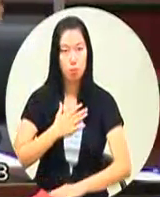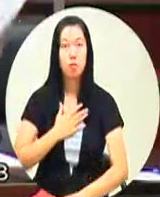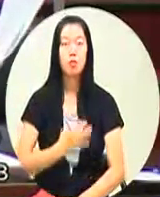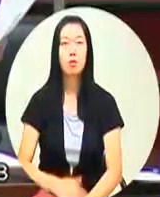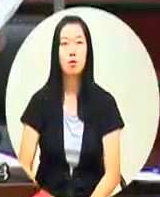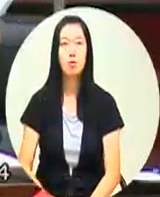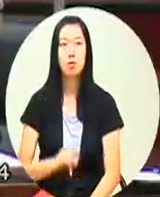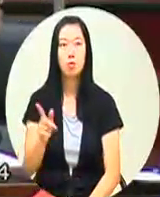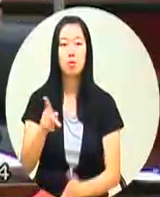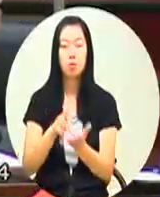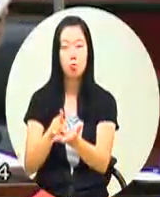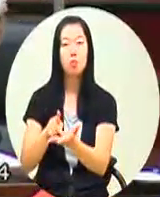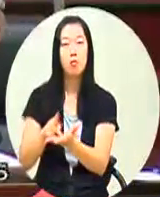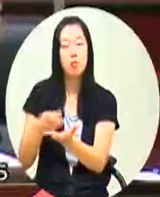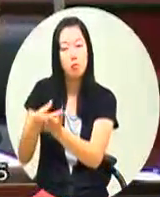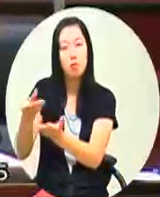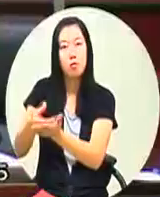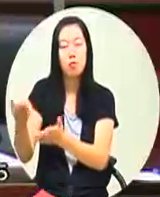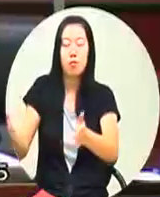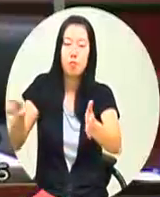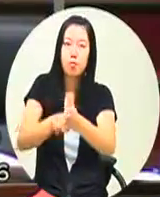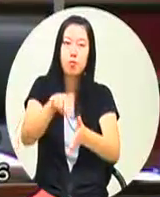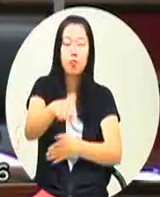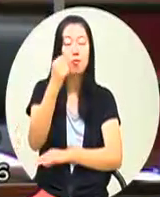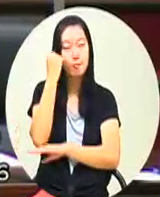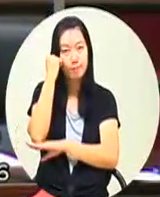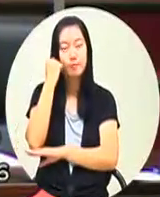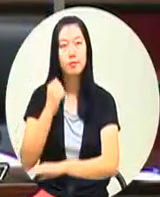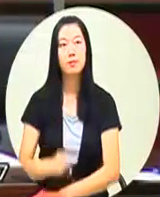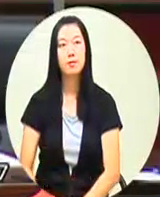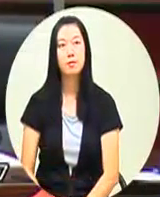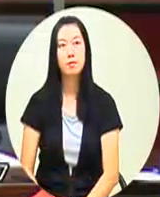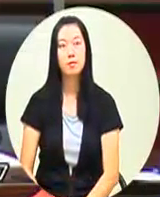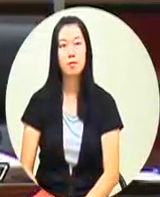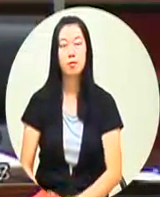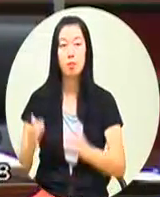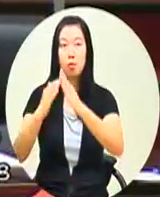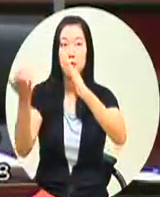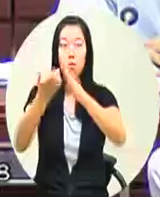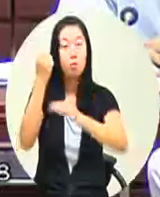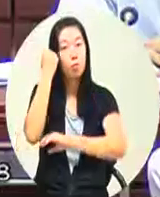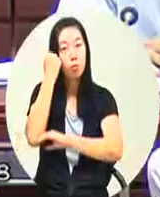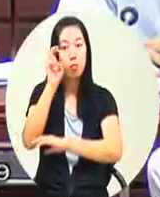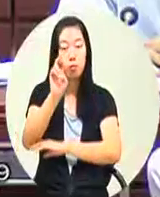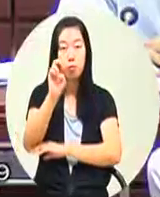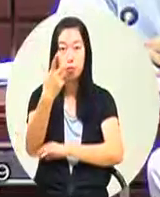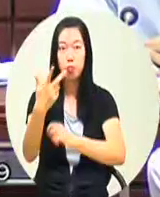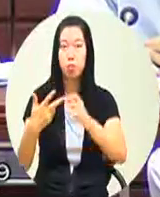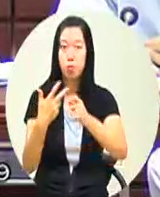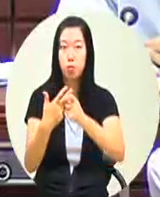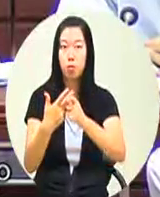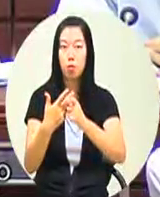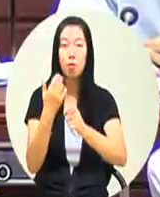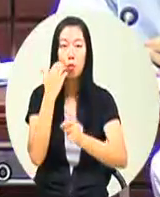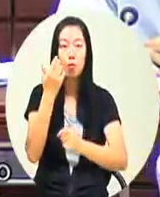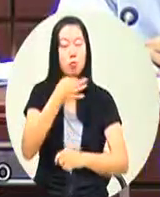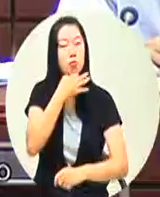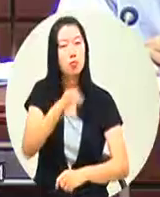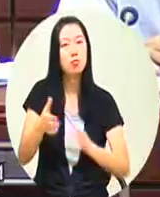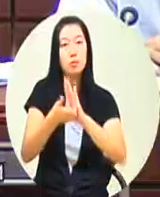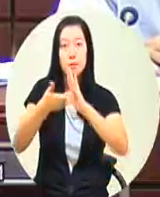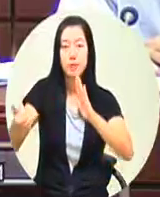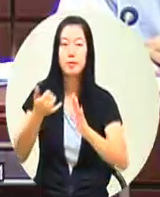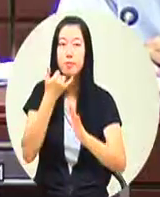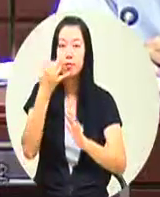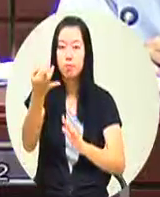要付租金，可以永远都住在那里。 他们有二七年，那或者是他愿意，如果不住在那里，他们可以